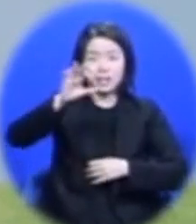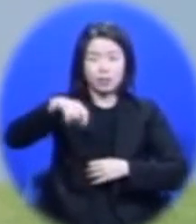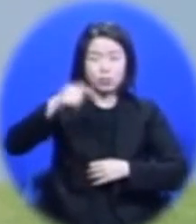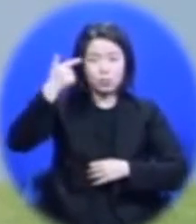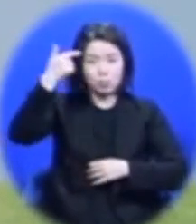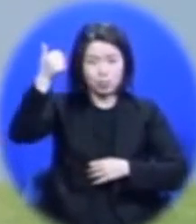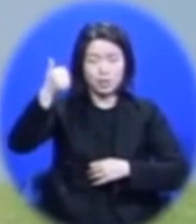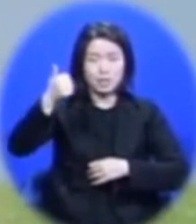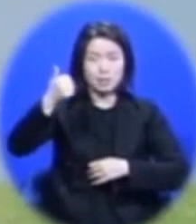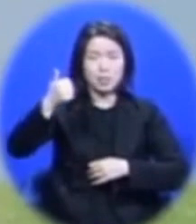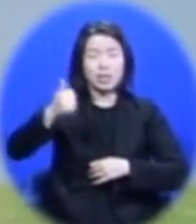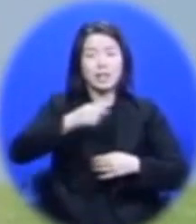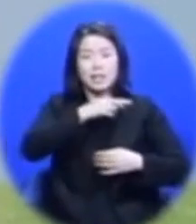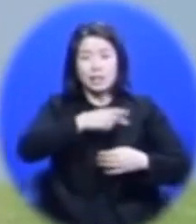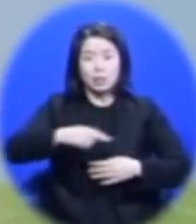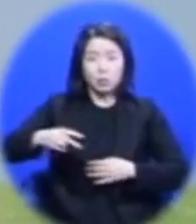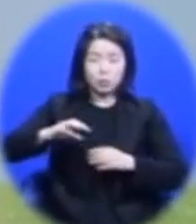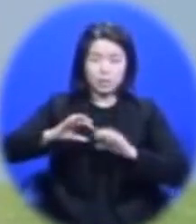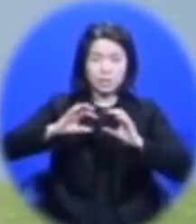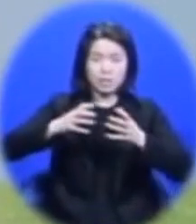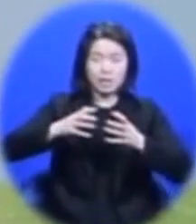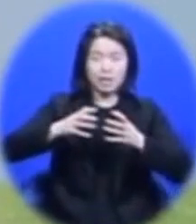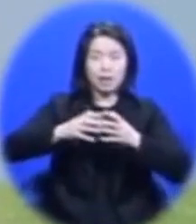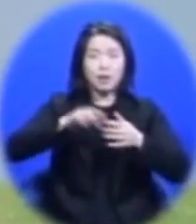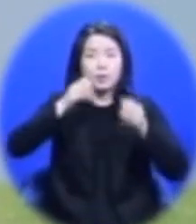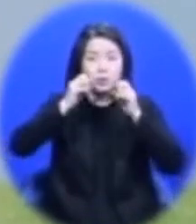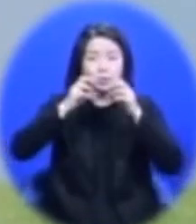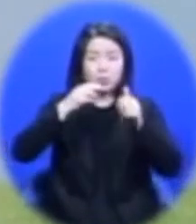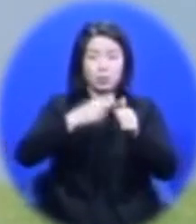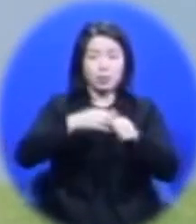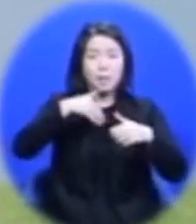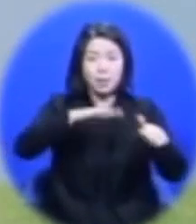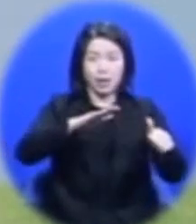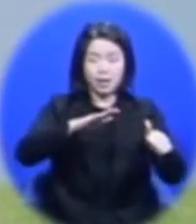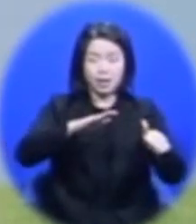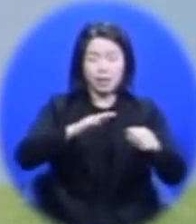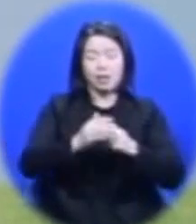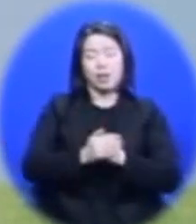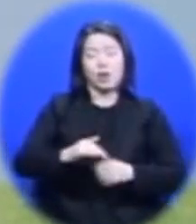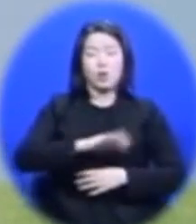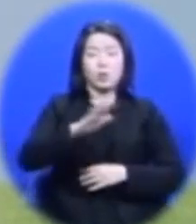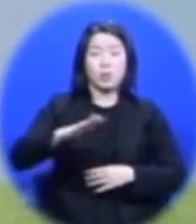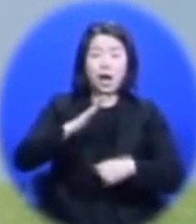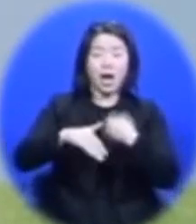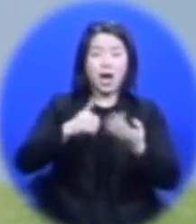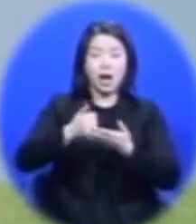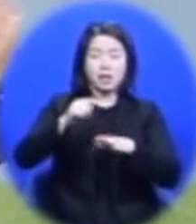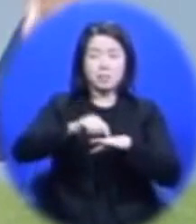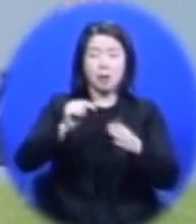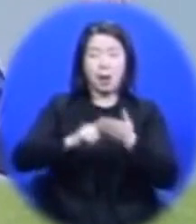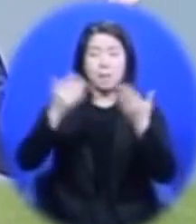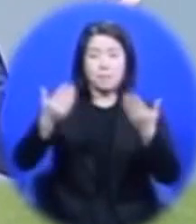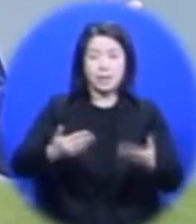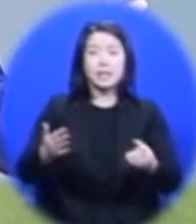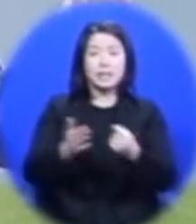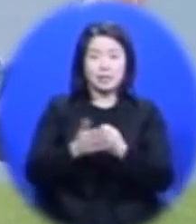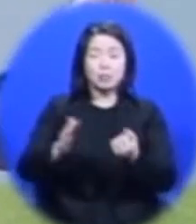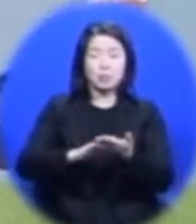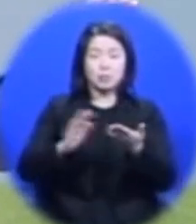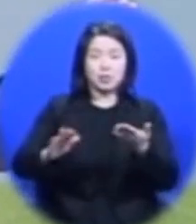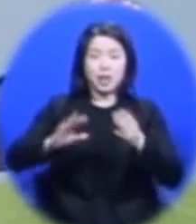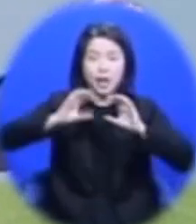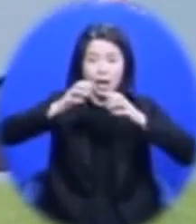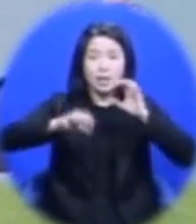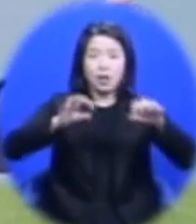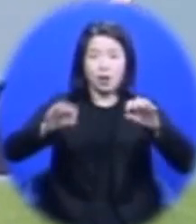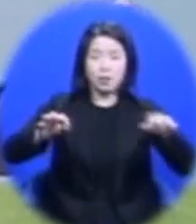받으시게 됩니다. 하나님의 마음을 우리가 그렇게 받았기 때문입니다. 열방을 향한 하나님의